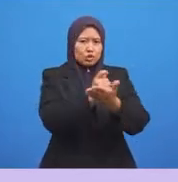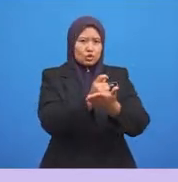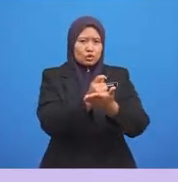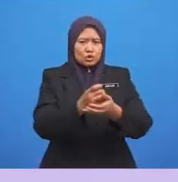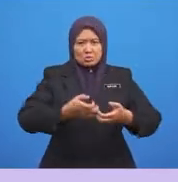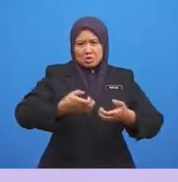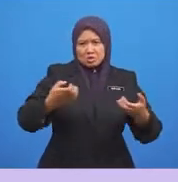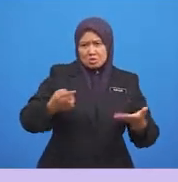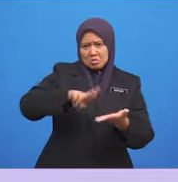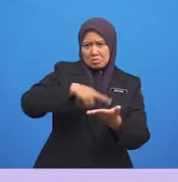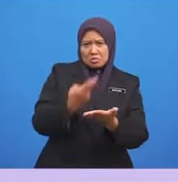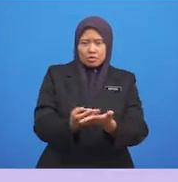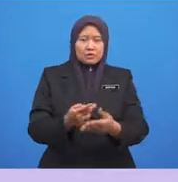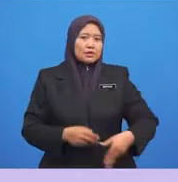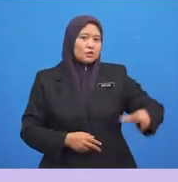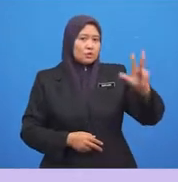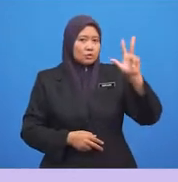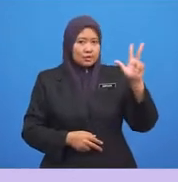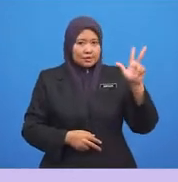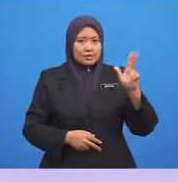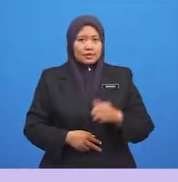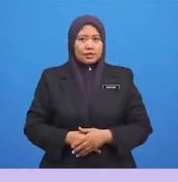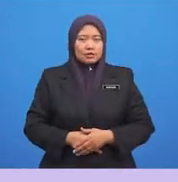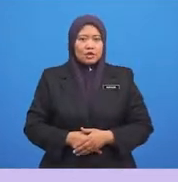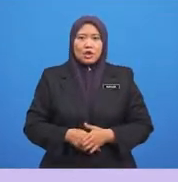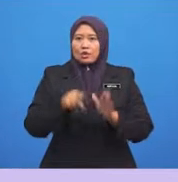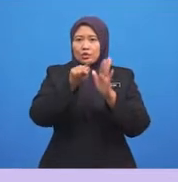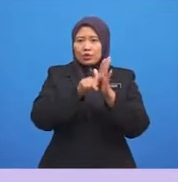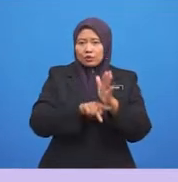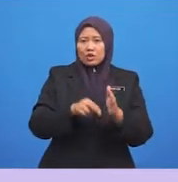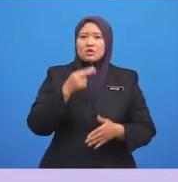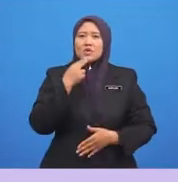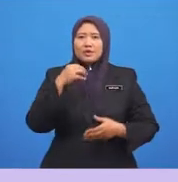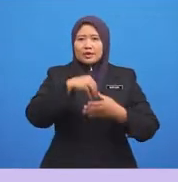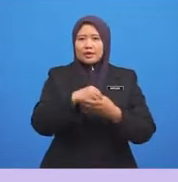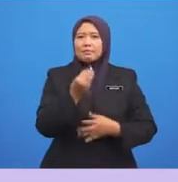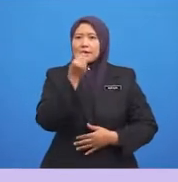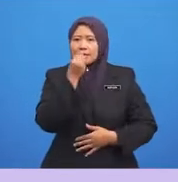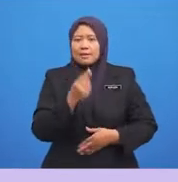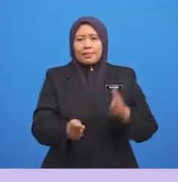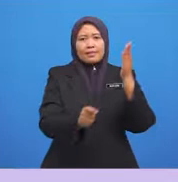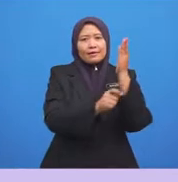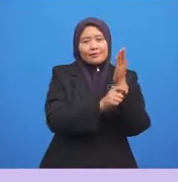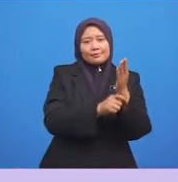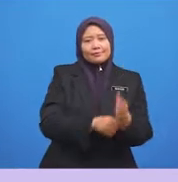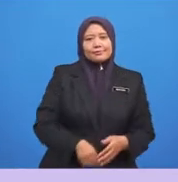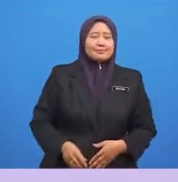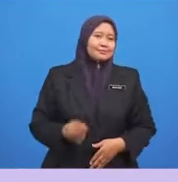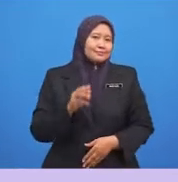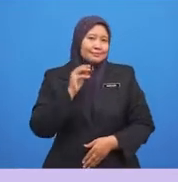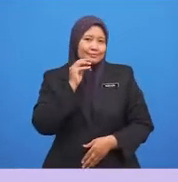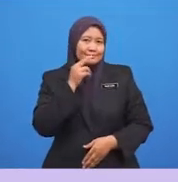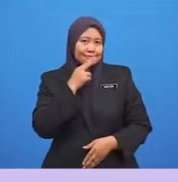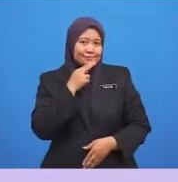bercerai roboh. Yang ketiga, kurangkan gula dalam makanan, tambahkan manis